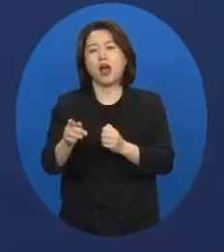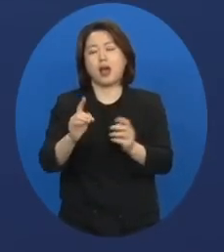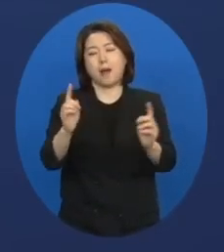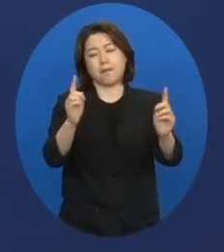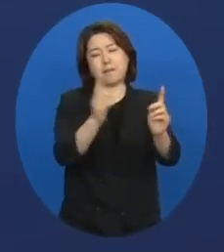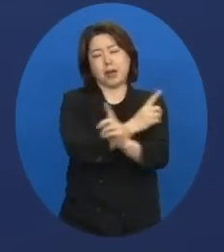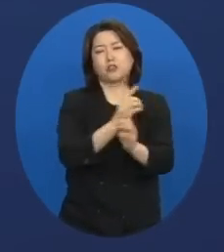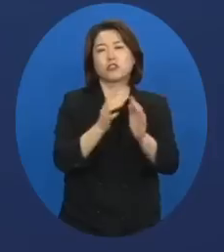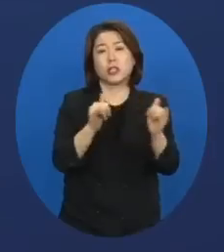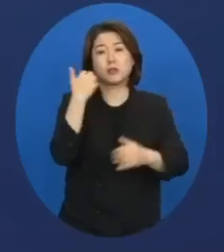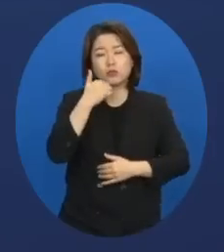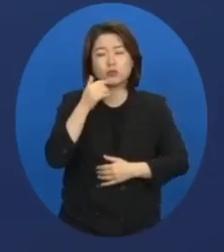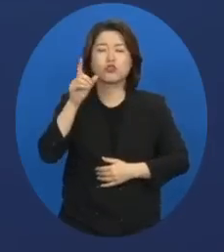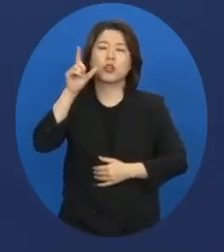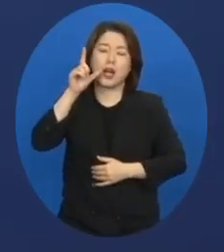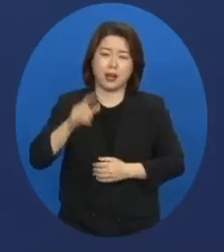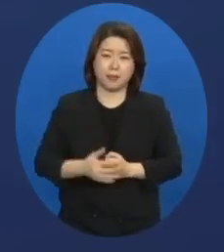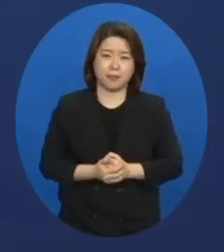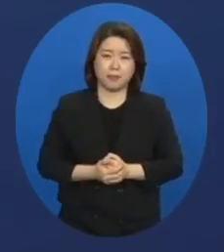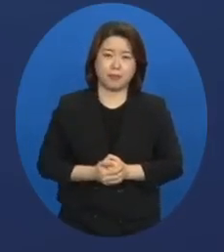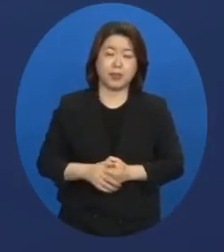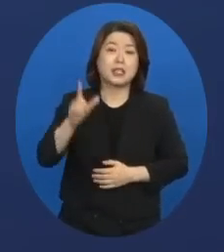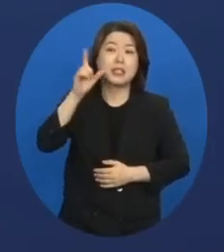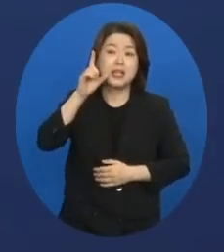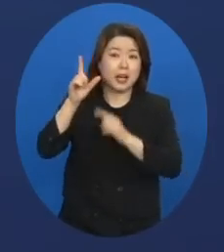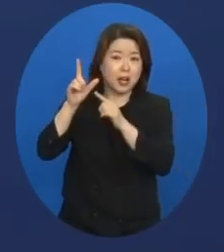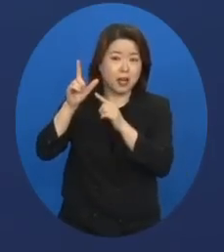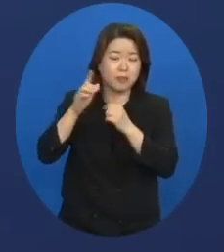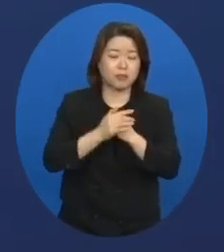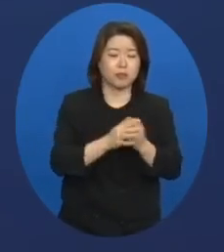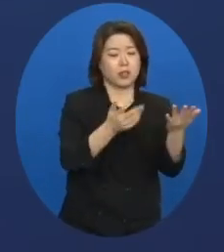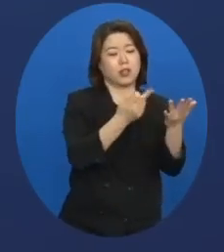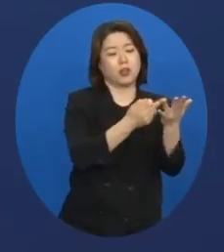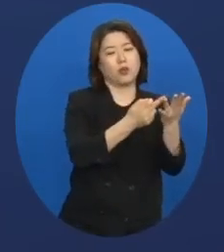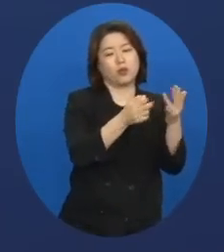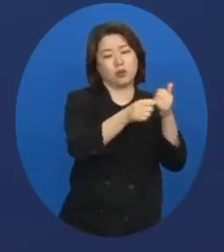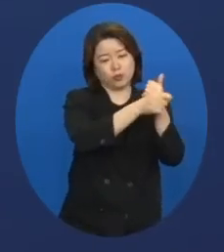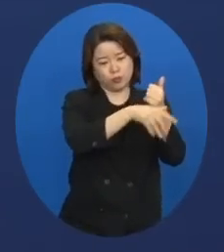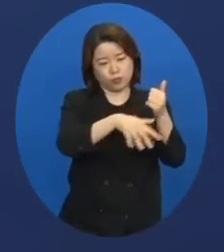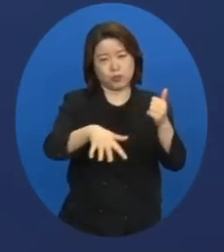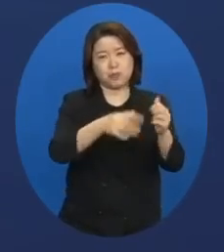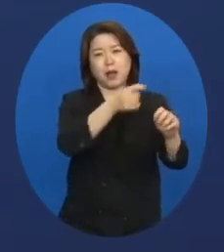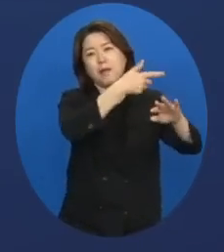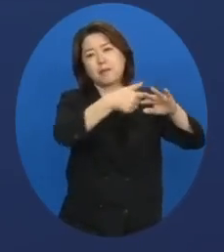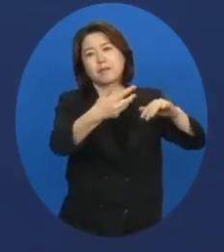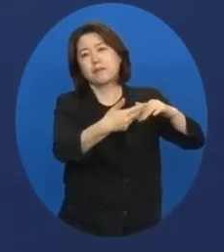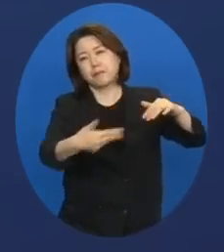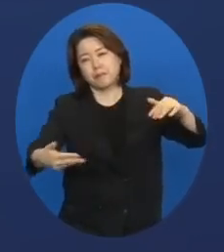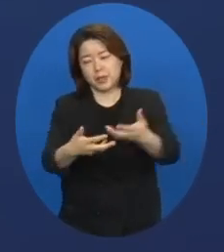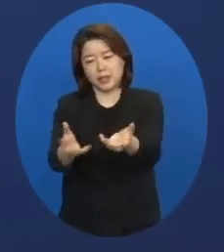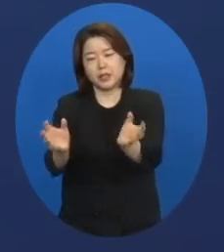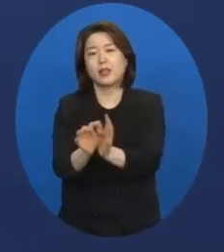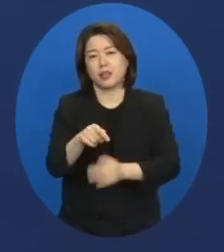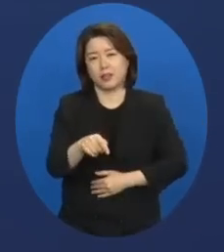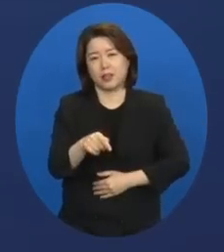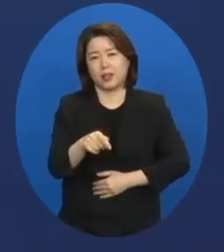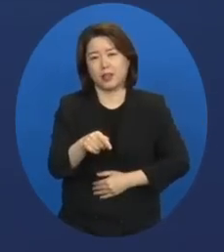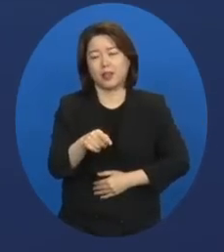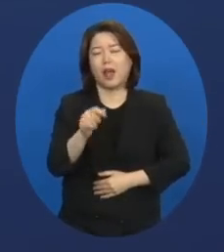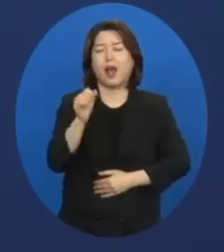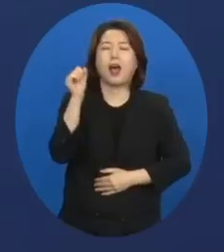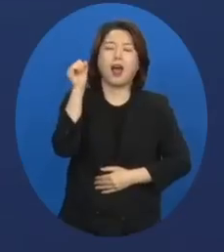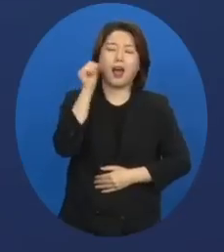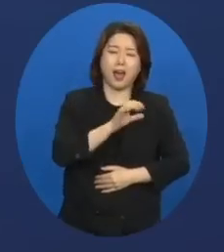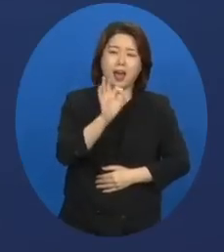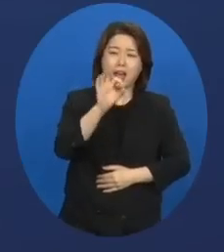사람이죠. 그 갈렙이 바로 유다 지파 사람이었고 바로 유다 지파가 어떤